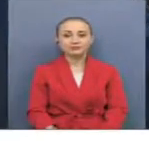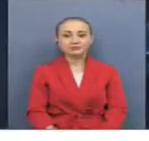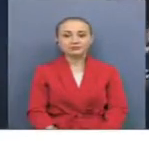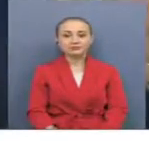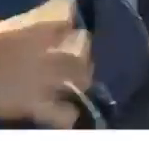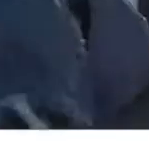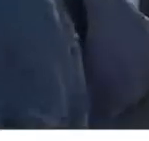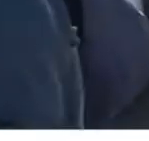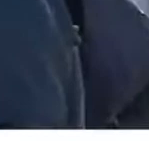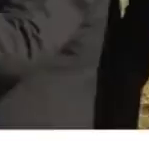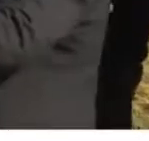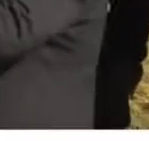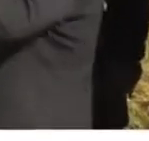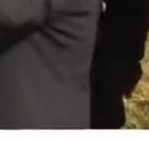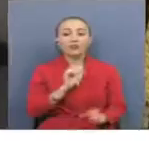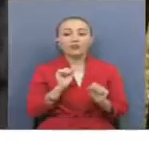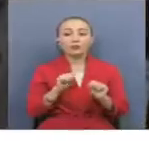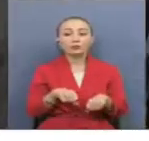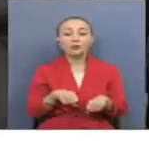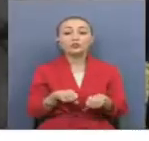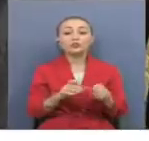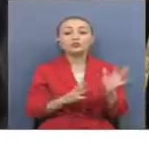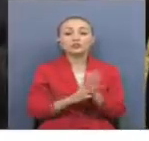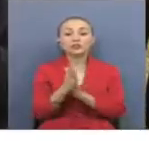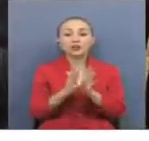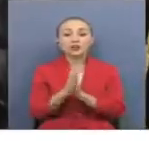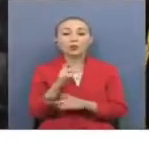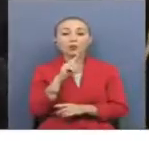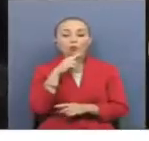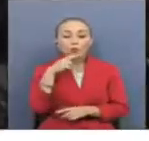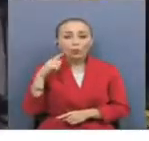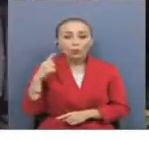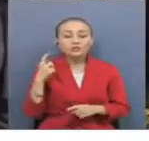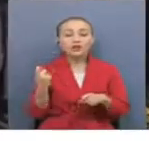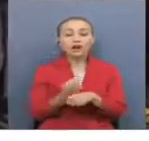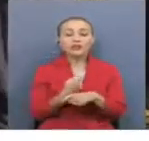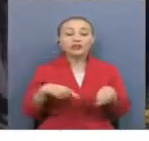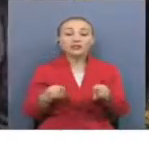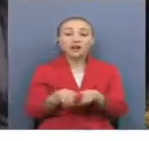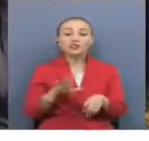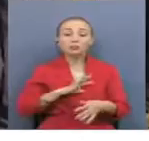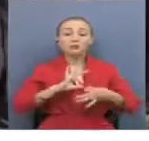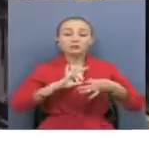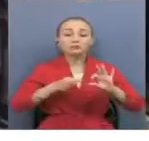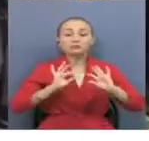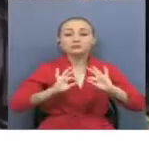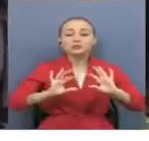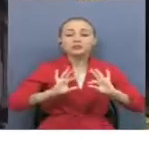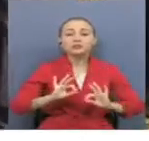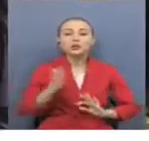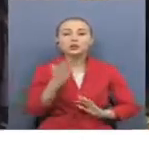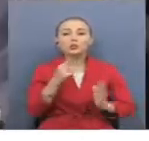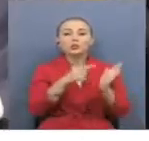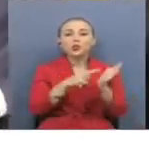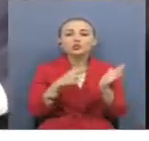эту машину с нашего завода. Сондай-ақ, дәл егіншілік пен топырақты тыңайтудың негізгі өлшем бірліктерін басқарудың әдіс тәсілдері айтылды.